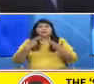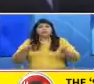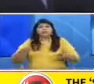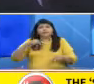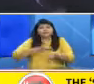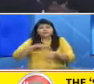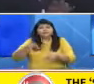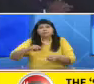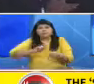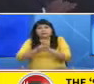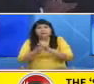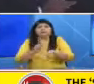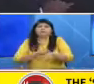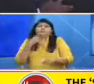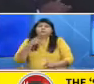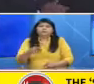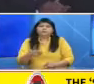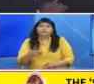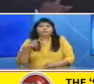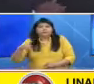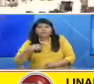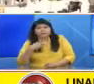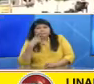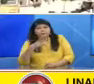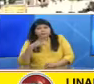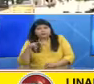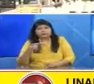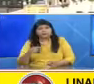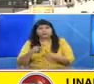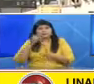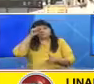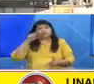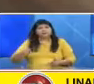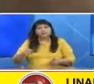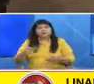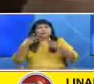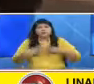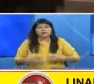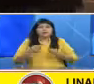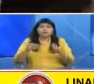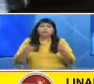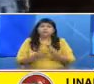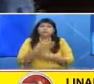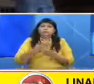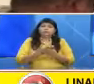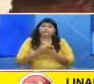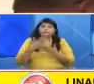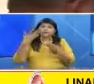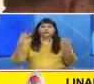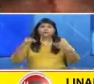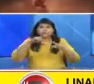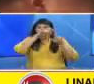महत्वपूर्ण टर्निंग पॉइंट है। दांडी में मैंने महात्मा गांधी को समर्पित अति आधुनिक एक म्यूजियम